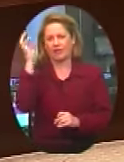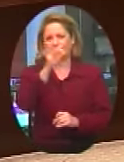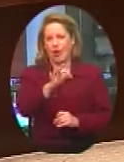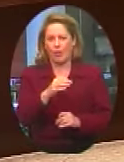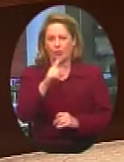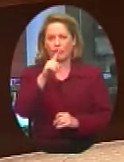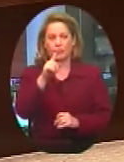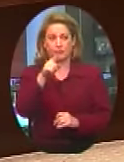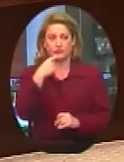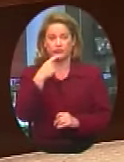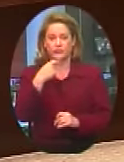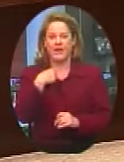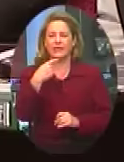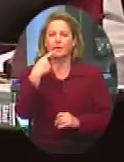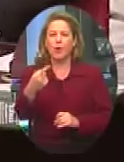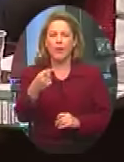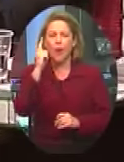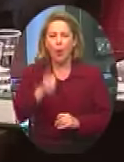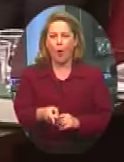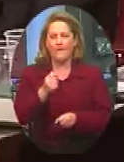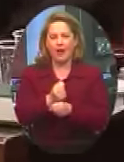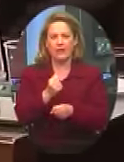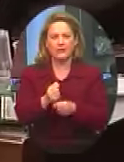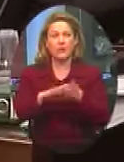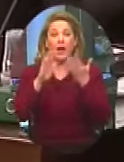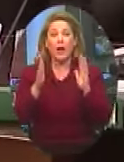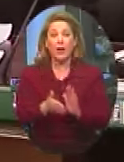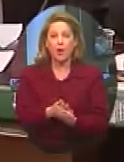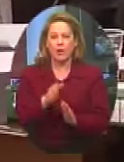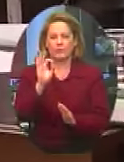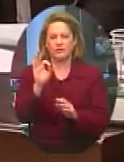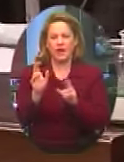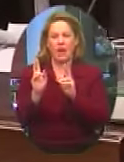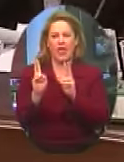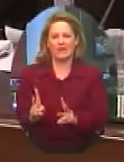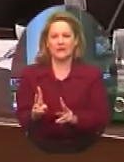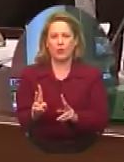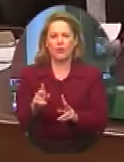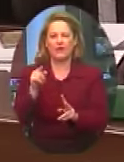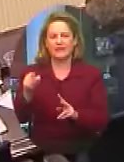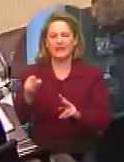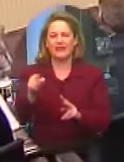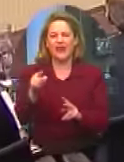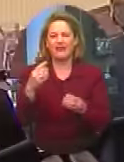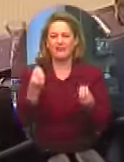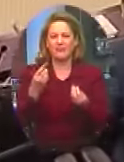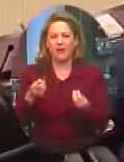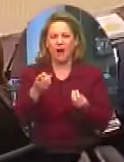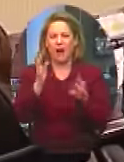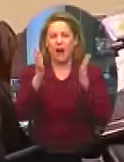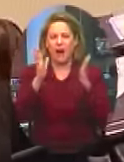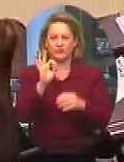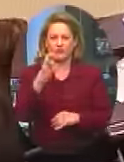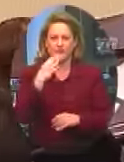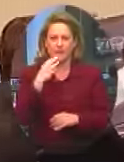מלא שחובה לעשות את כל אשר נדרש כדי לעצור את המתווה העקום והרע לאזרחי ישראל. ראש הממשלה